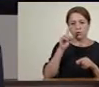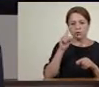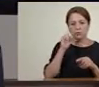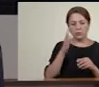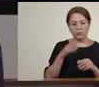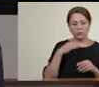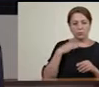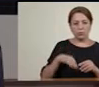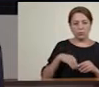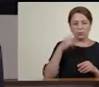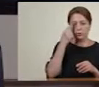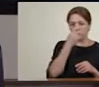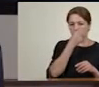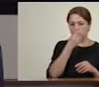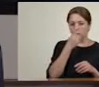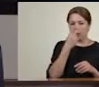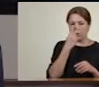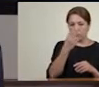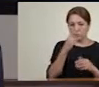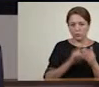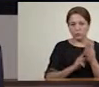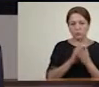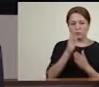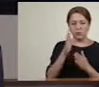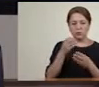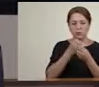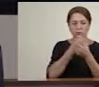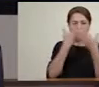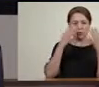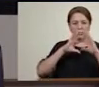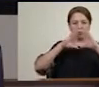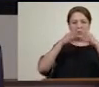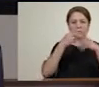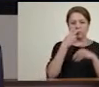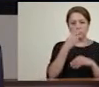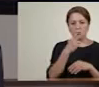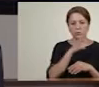O'g'lining ko'zlariga nur qaytib yorug' olamni ko'rayotgan edi.